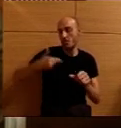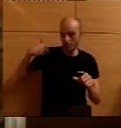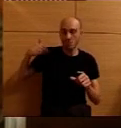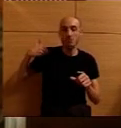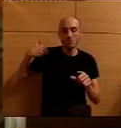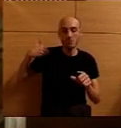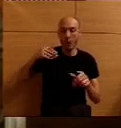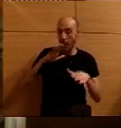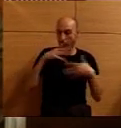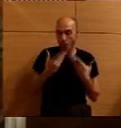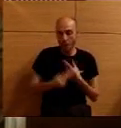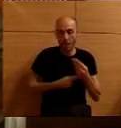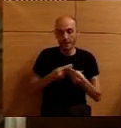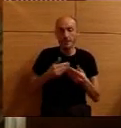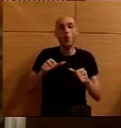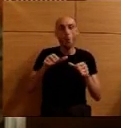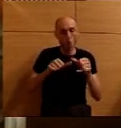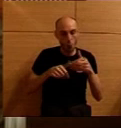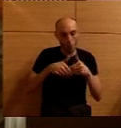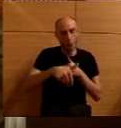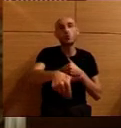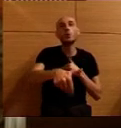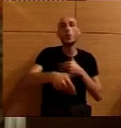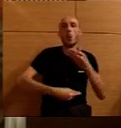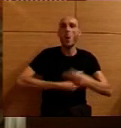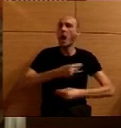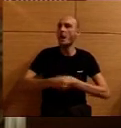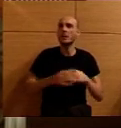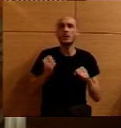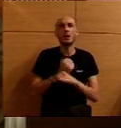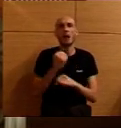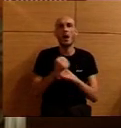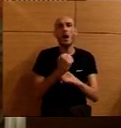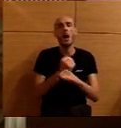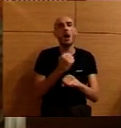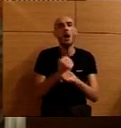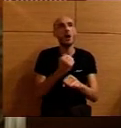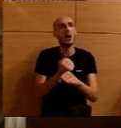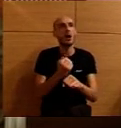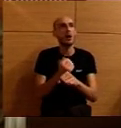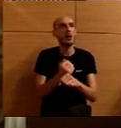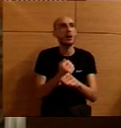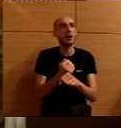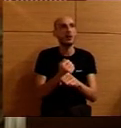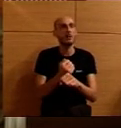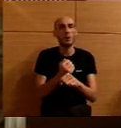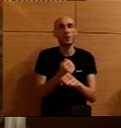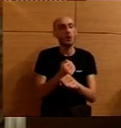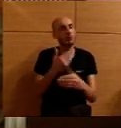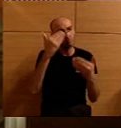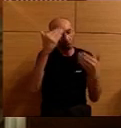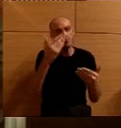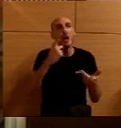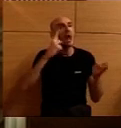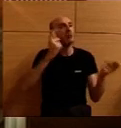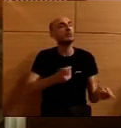futur per traure endavant la variant de Pedralba,